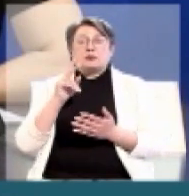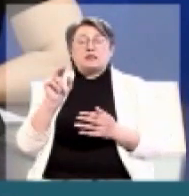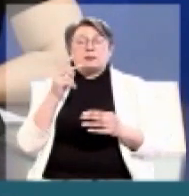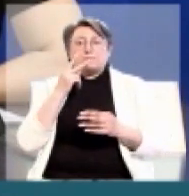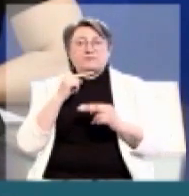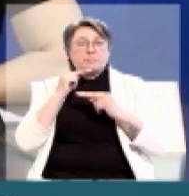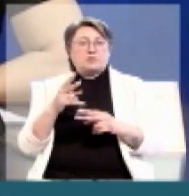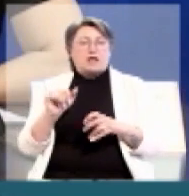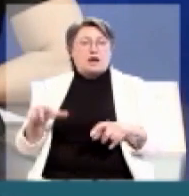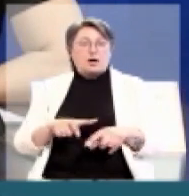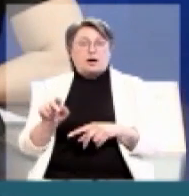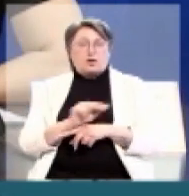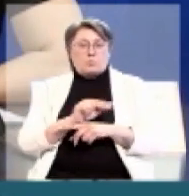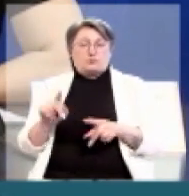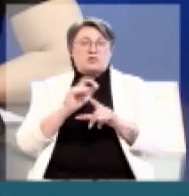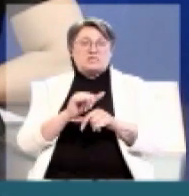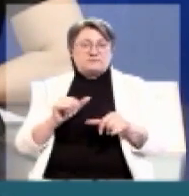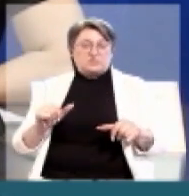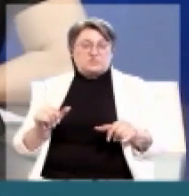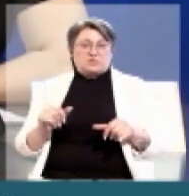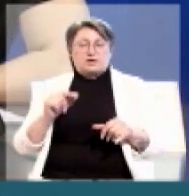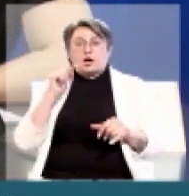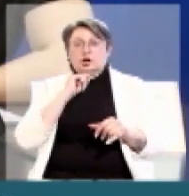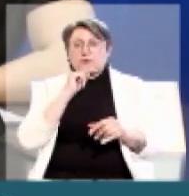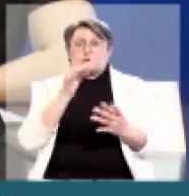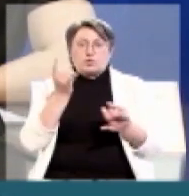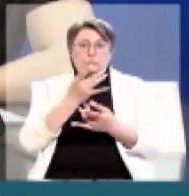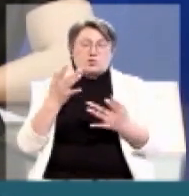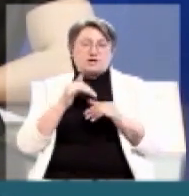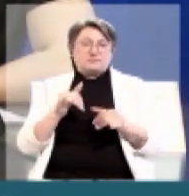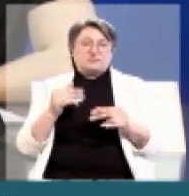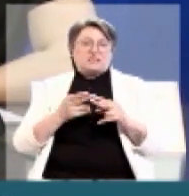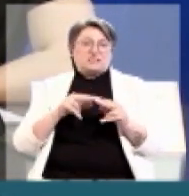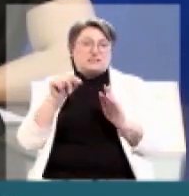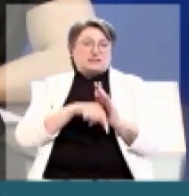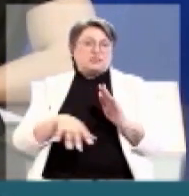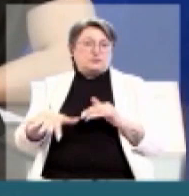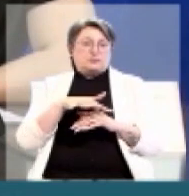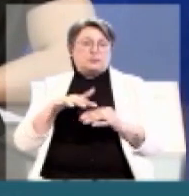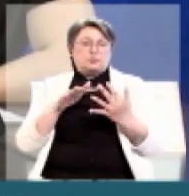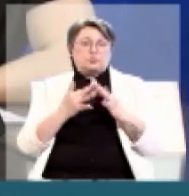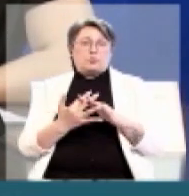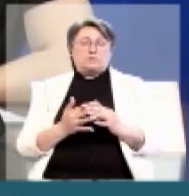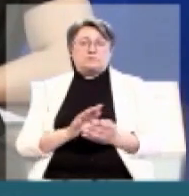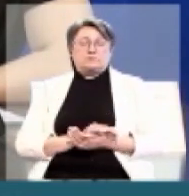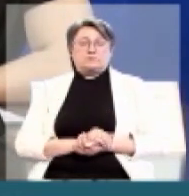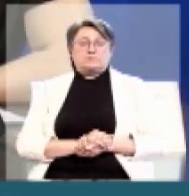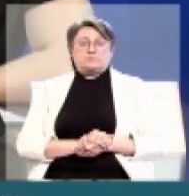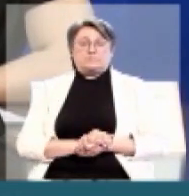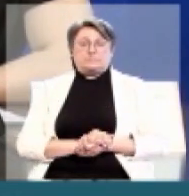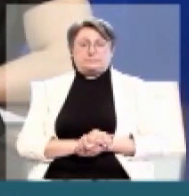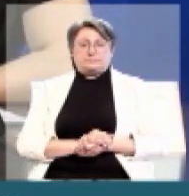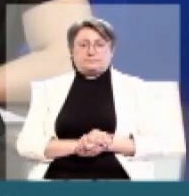ауылындағы Айхан Нұрманов, Қасым көшелерінің орташа жөндеуі 34 миллион теңге. Амангелді ауылы жаңартылған солтүстік оңтүстік кіреберіс